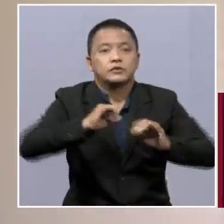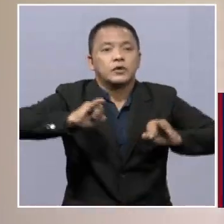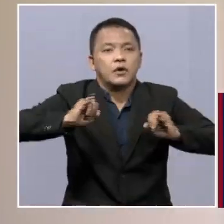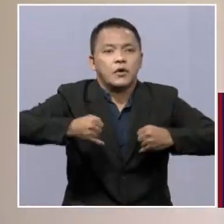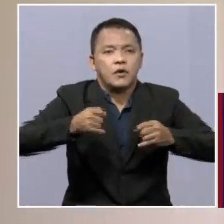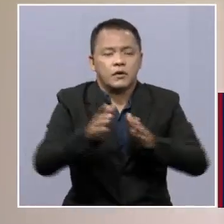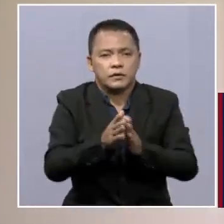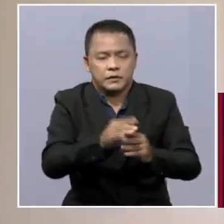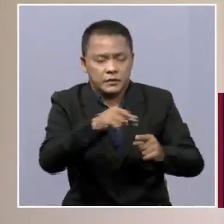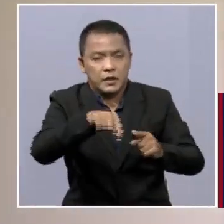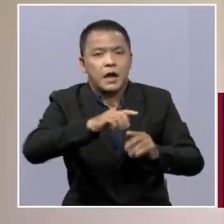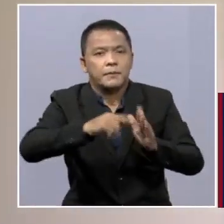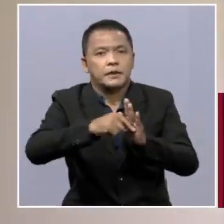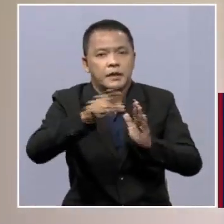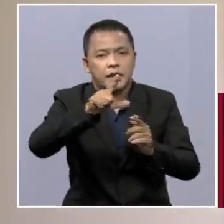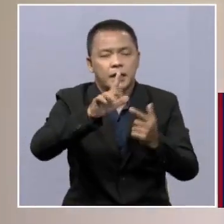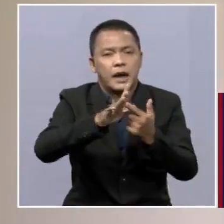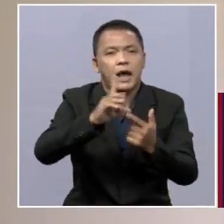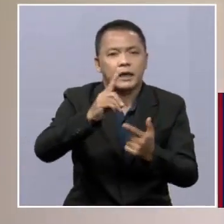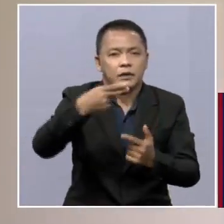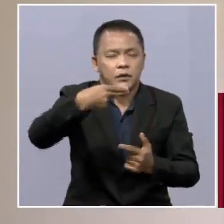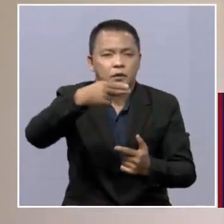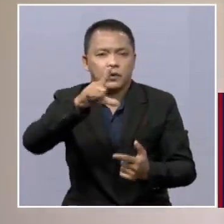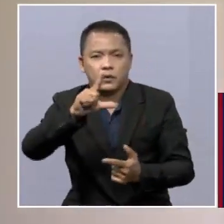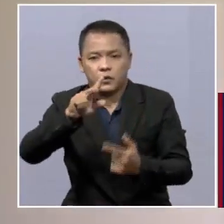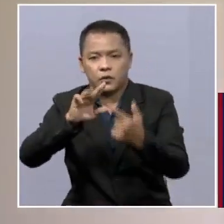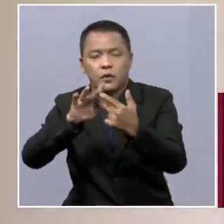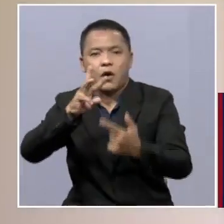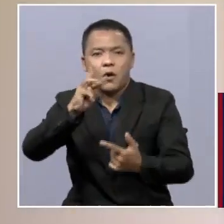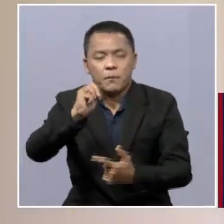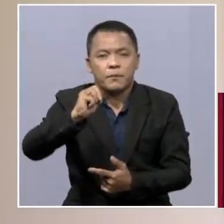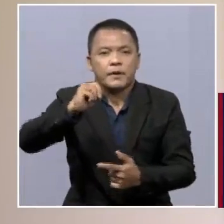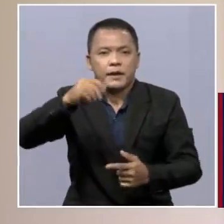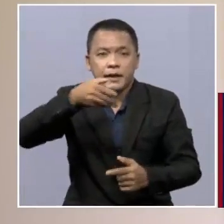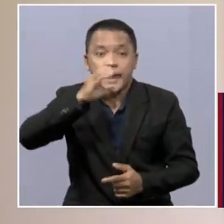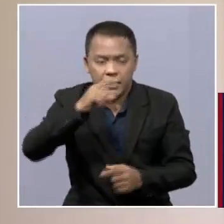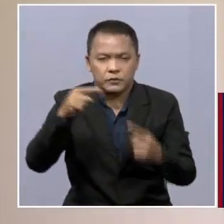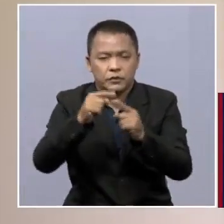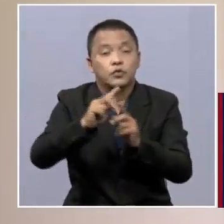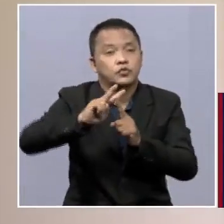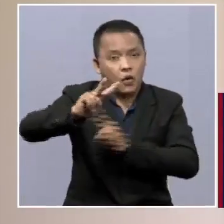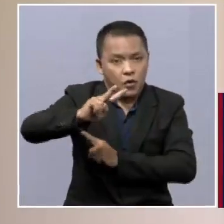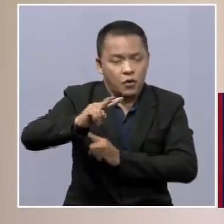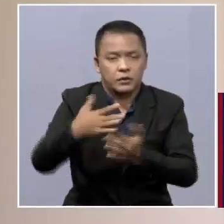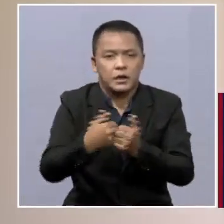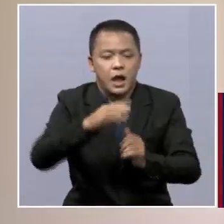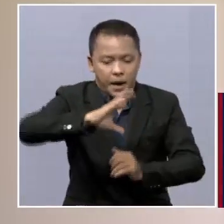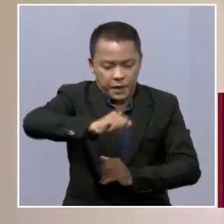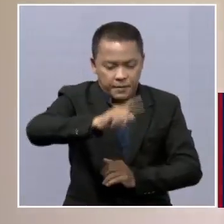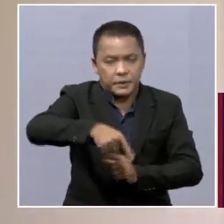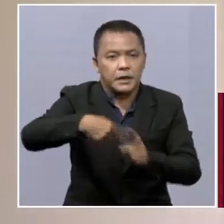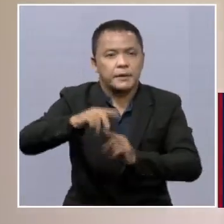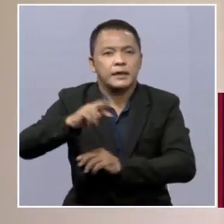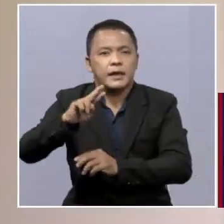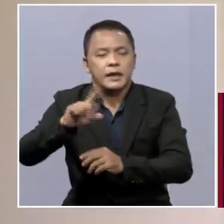ของปิ่นฟ้าฟาร์มอำเภอลาดหลุมแก้วจังหวัดปทุมธานีเขาจะลงสมัครส.ส.ปทุมธานีเขต2ก็คือเขตอำเภอเมืองแล้วก็อำเ